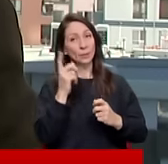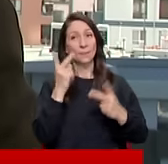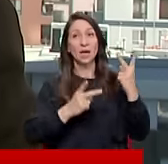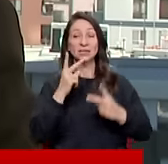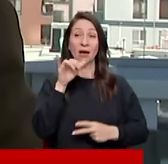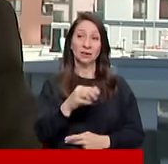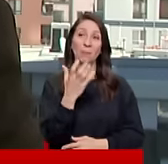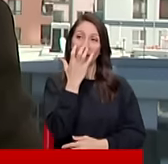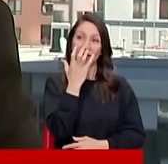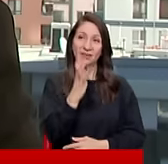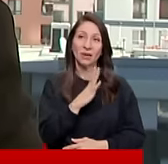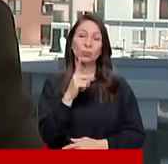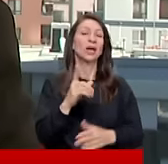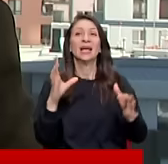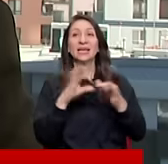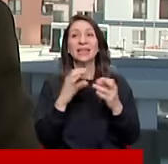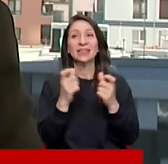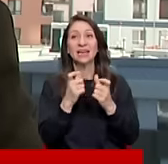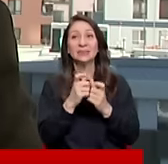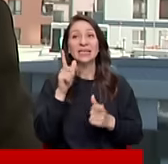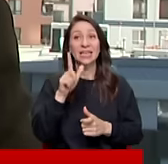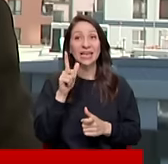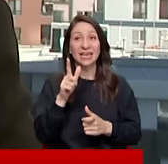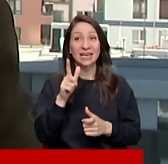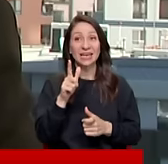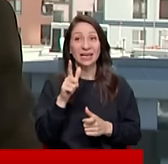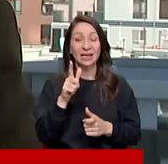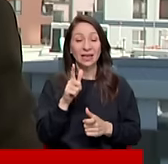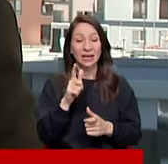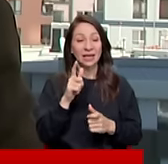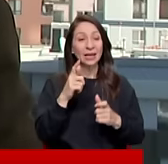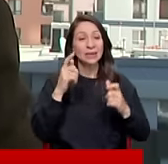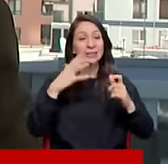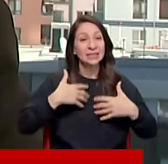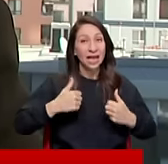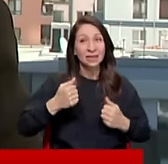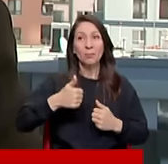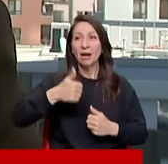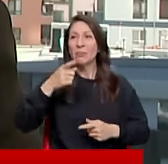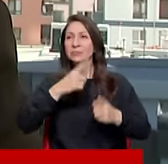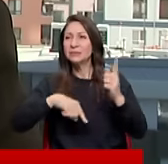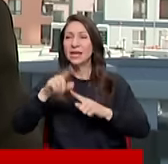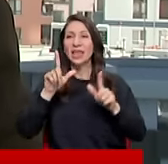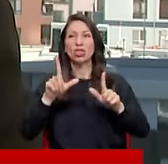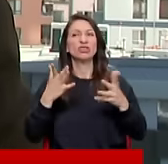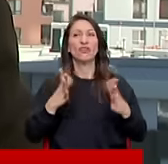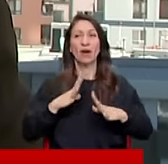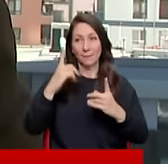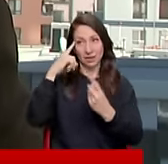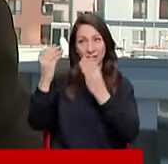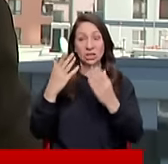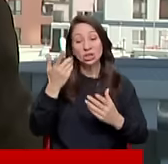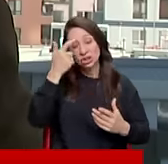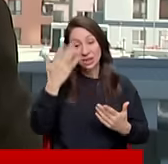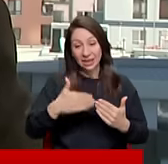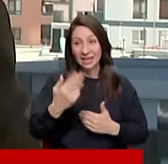haklı beklentiler var. Bunlarla ilgili derneğimiz gerekli otoritelere, sağlık otoritelerine ihtiyaçları bildirdi. İnşallah